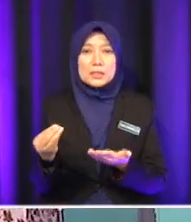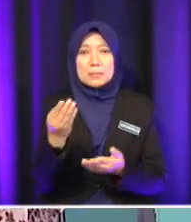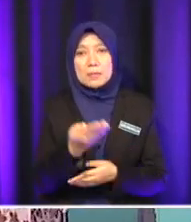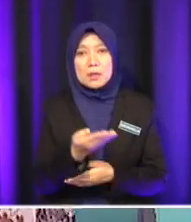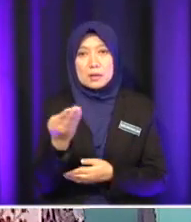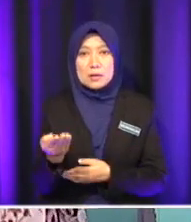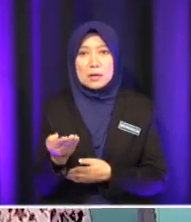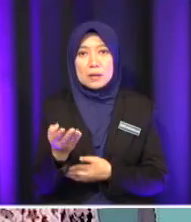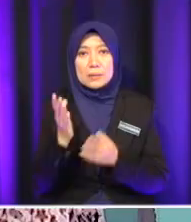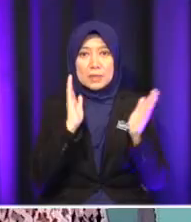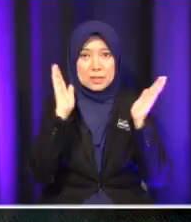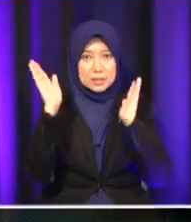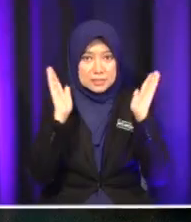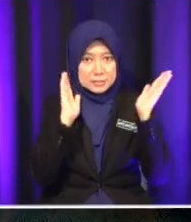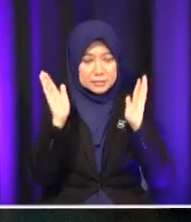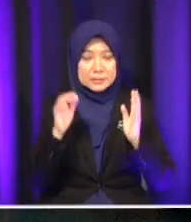tempatkan